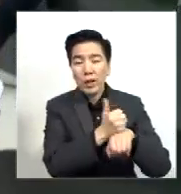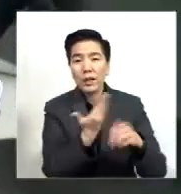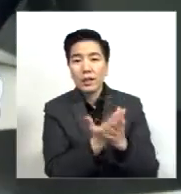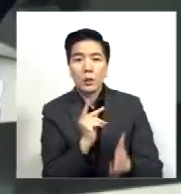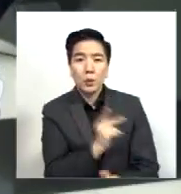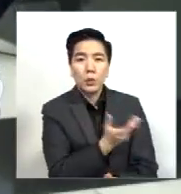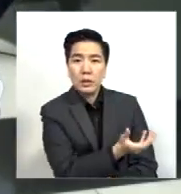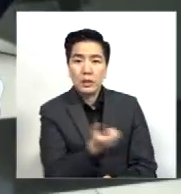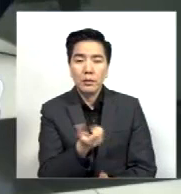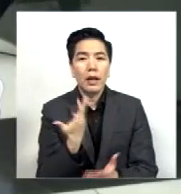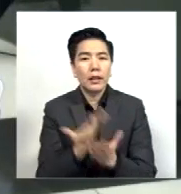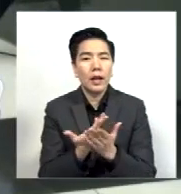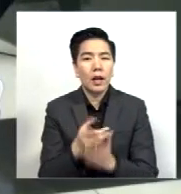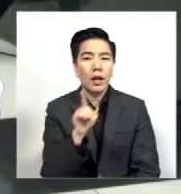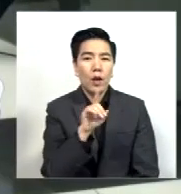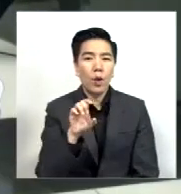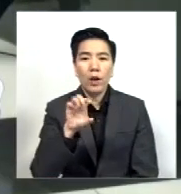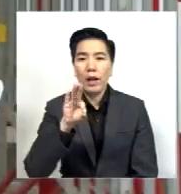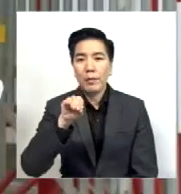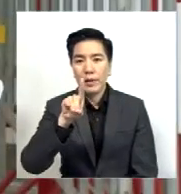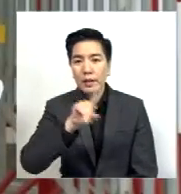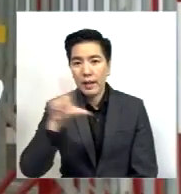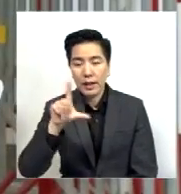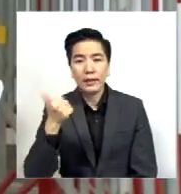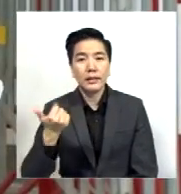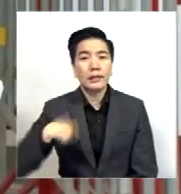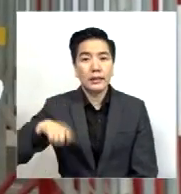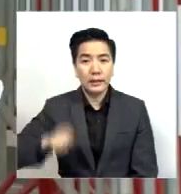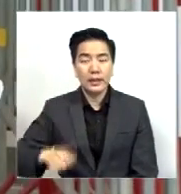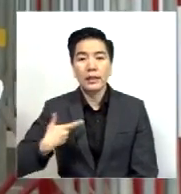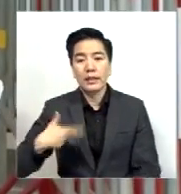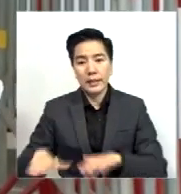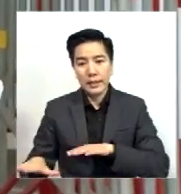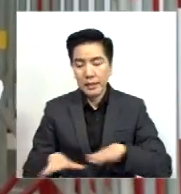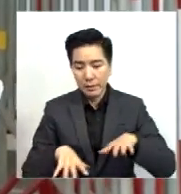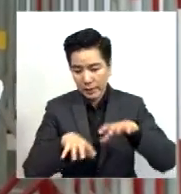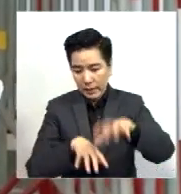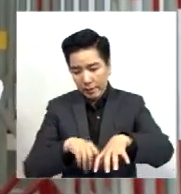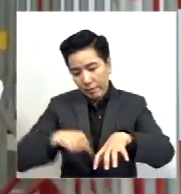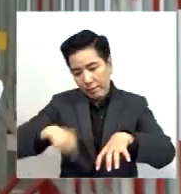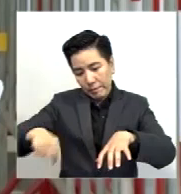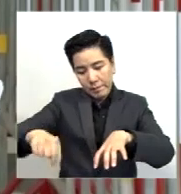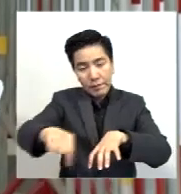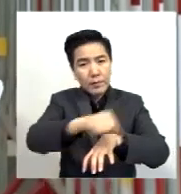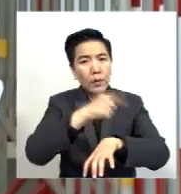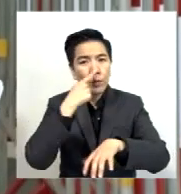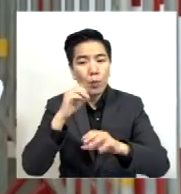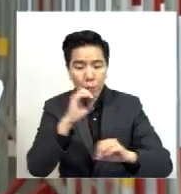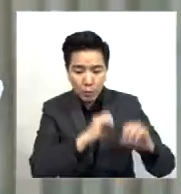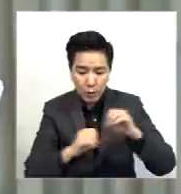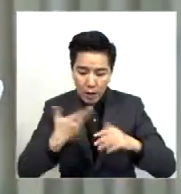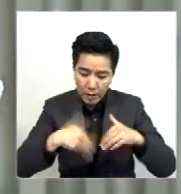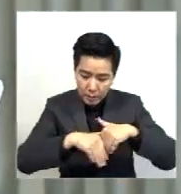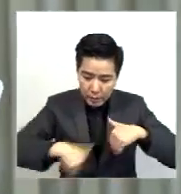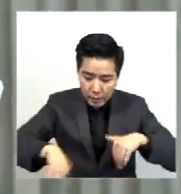ใหม่จำนวนกว่า191ล้านบาทซึ่งศาลก็ได้มีการจัดเตรียมสถานที่และวางมาตรการดูแลความปลอดภัยโ